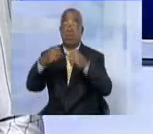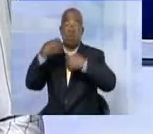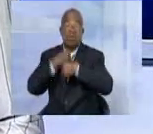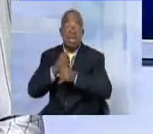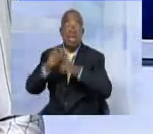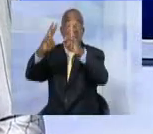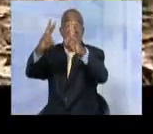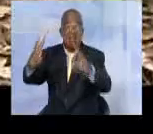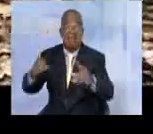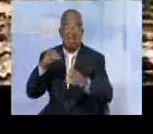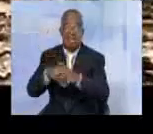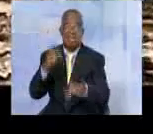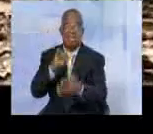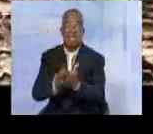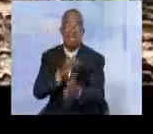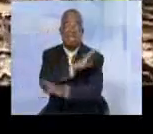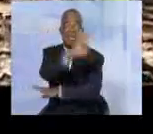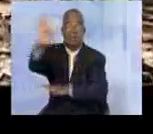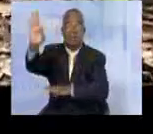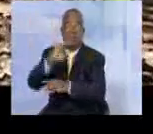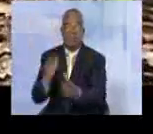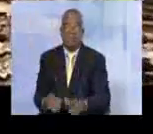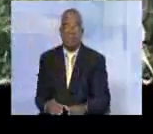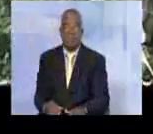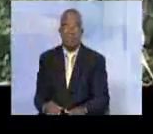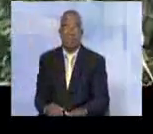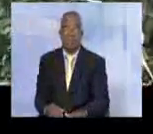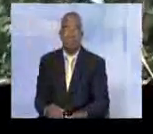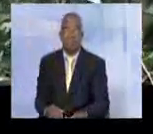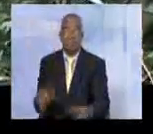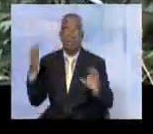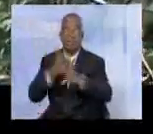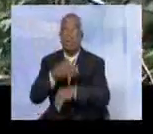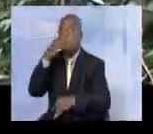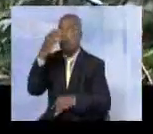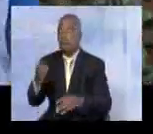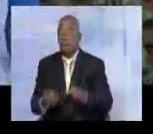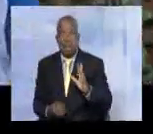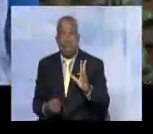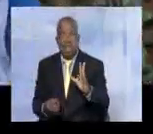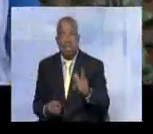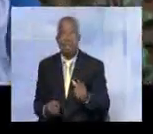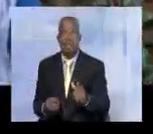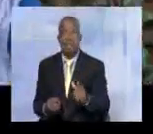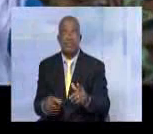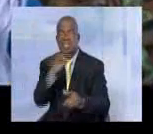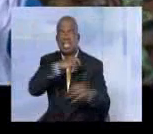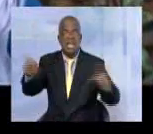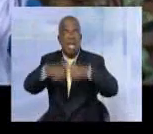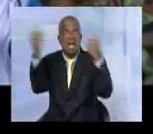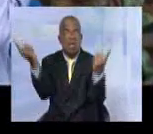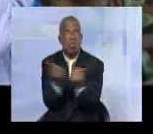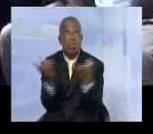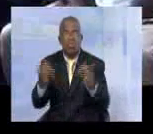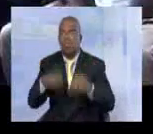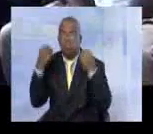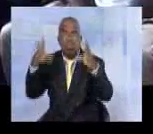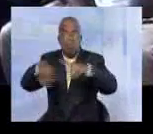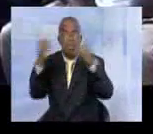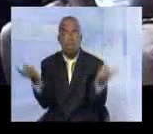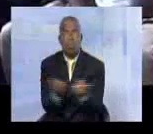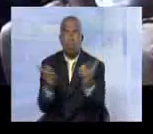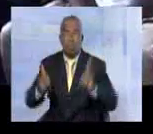Digré. Après 3 mois d'investigation, l'enquête diligentée par le gouvernement ivoirien sur l'état des